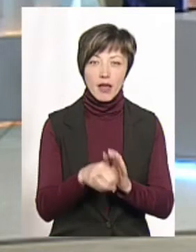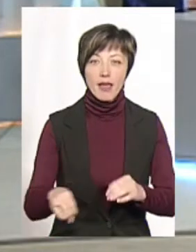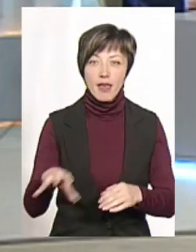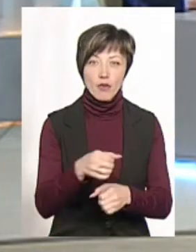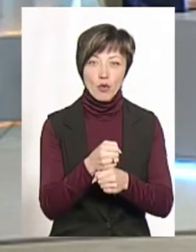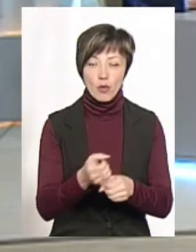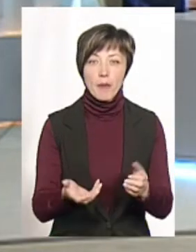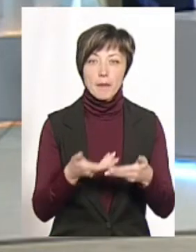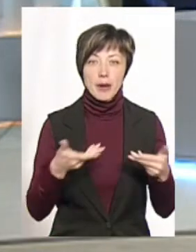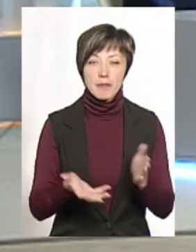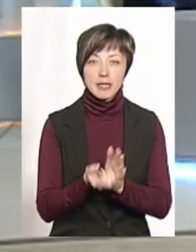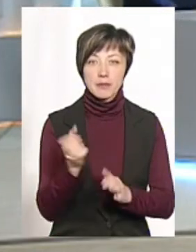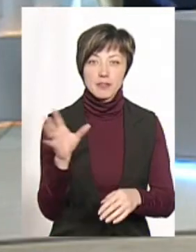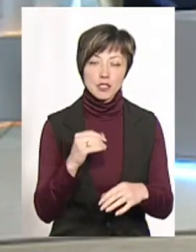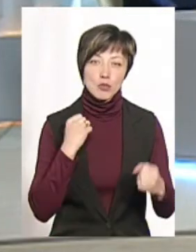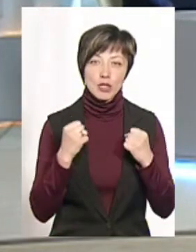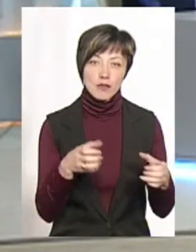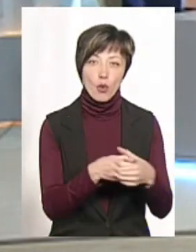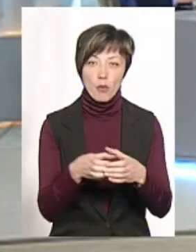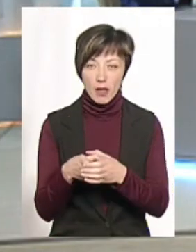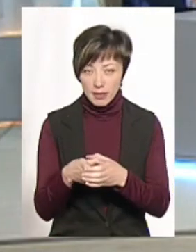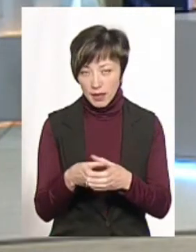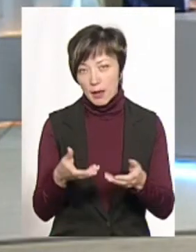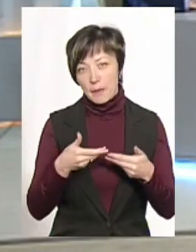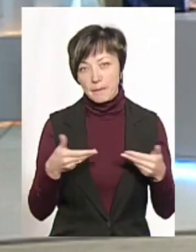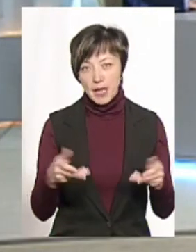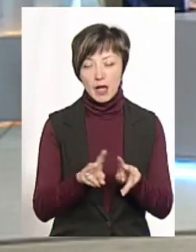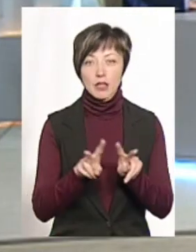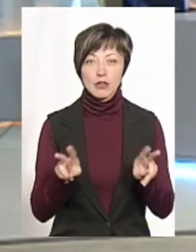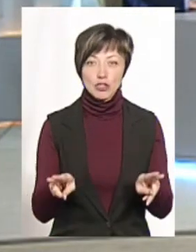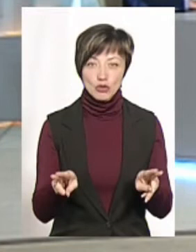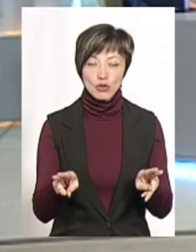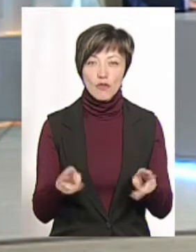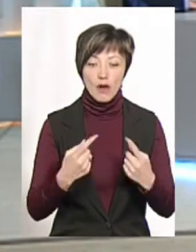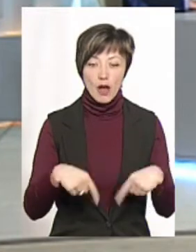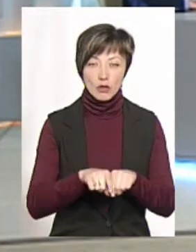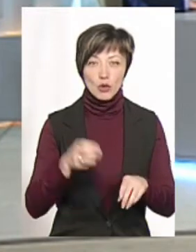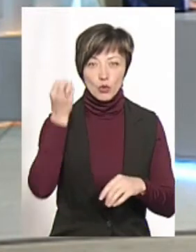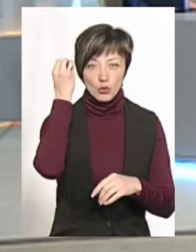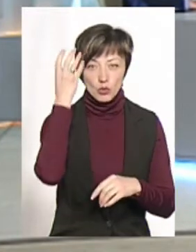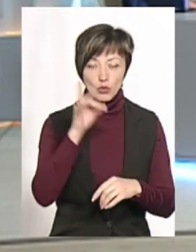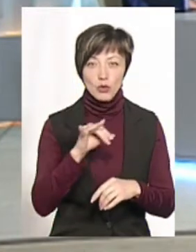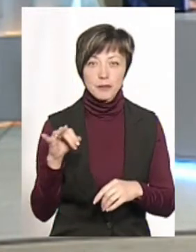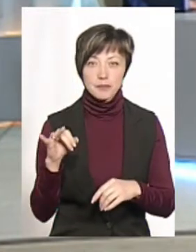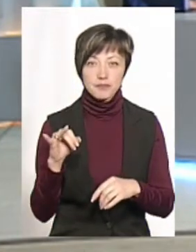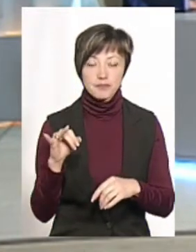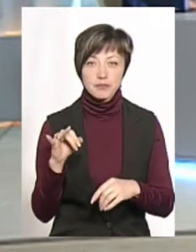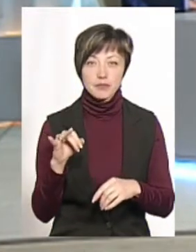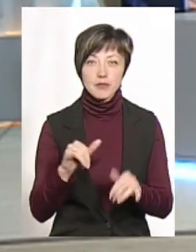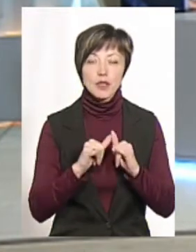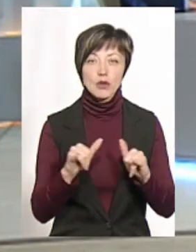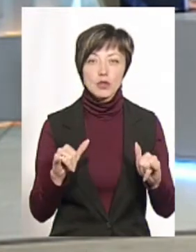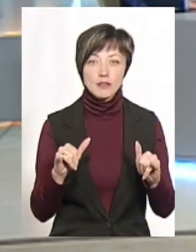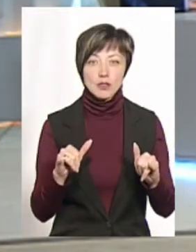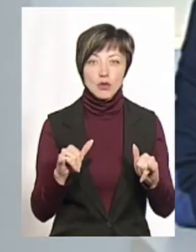Єврокубках. Ми підтримуємо всі наші спортивні команди. Ми аналогічно, скажімо, в галузі культури,